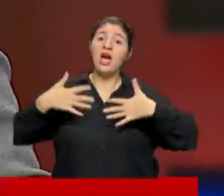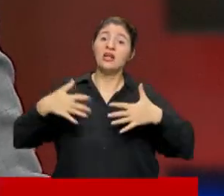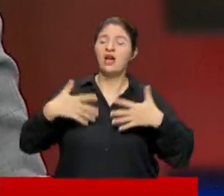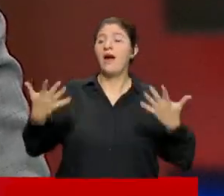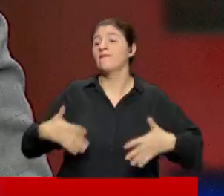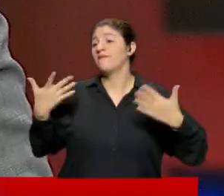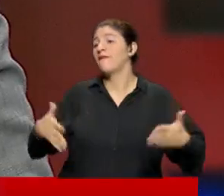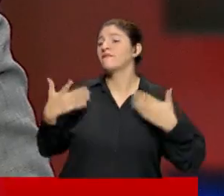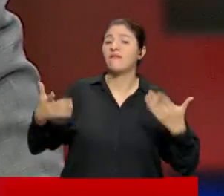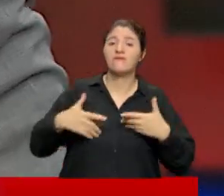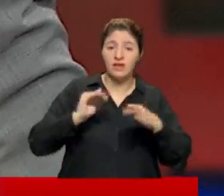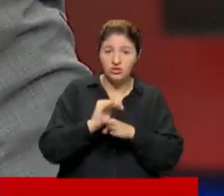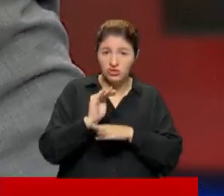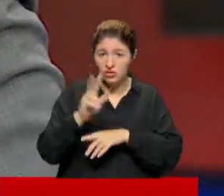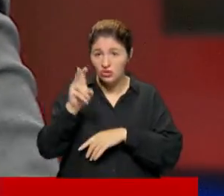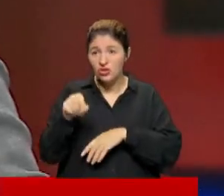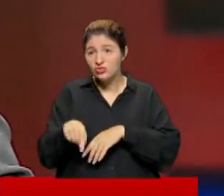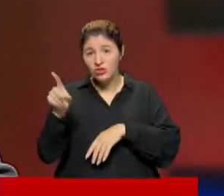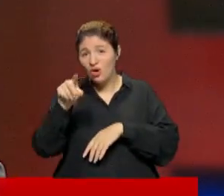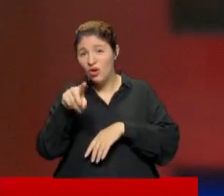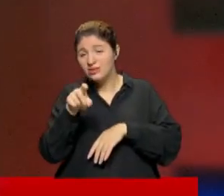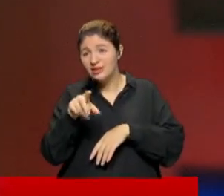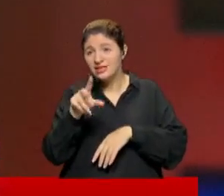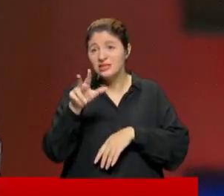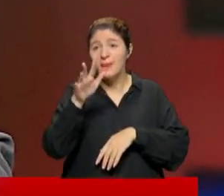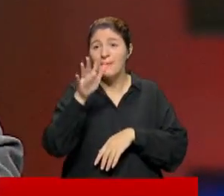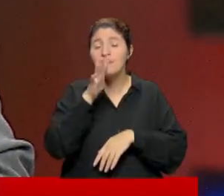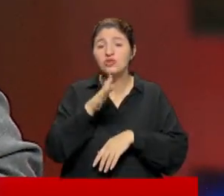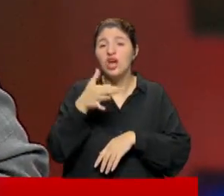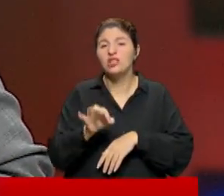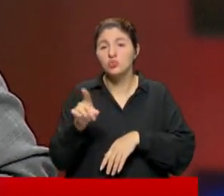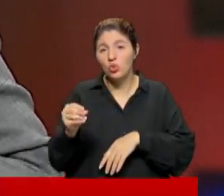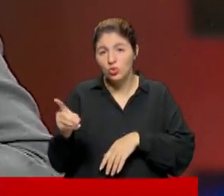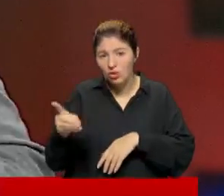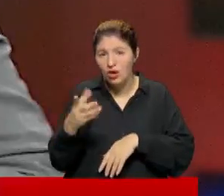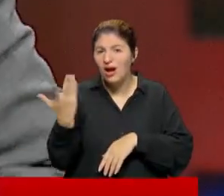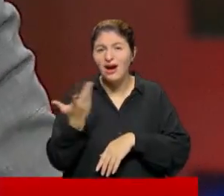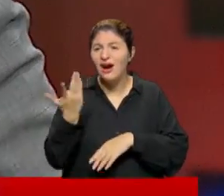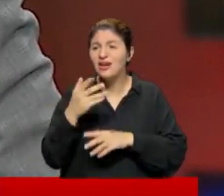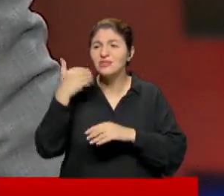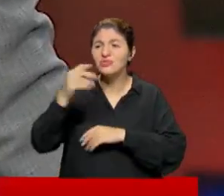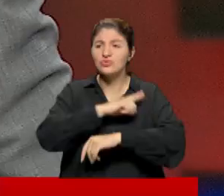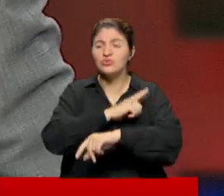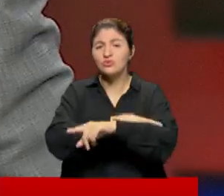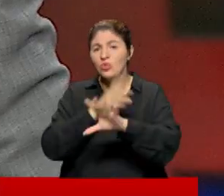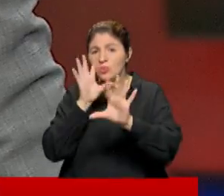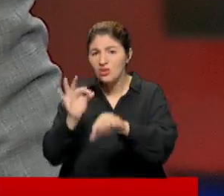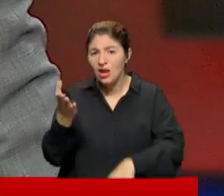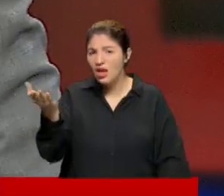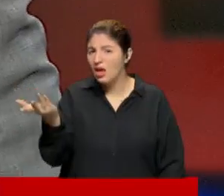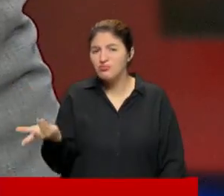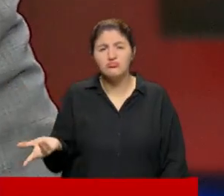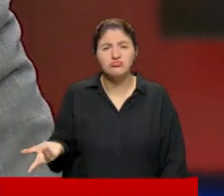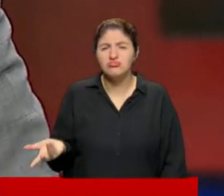dalgası yaşadınız Dolar şu an 18560 oldu Hangi dış güç müdahale müdahale